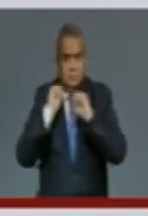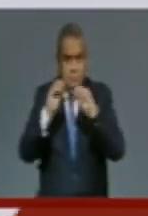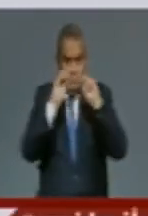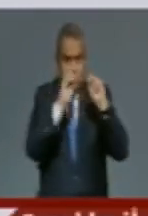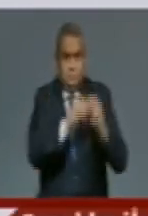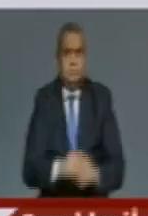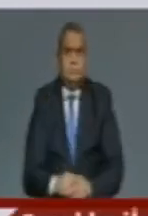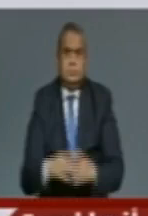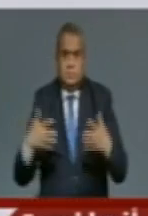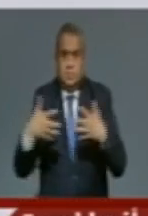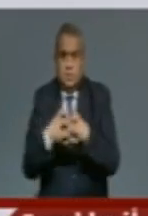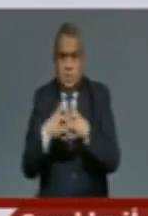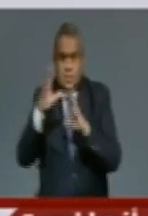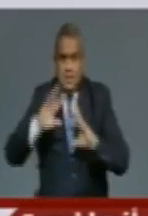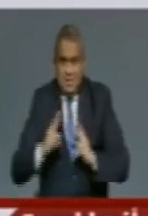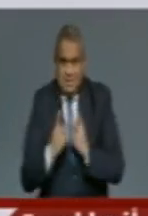شركائنا في التنمية